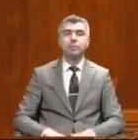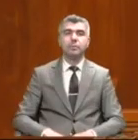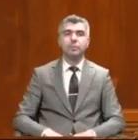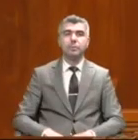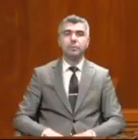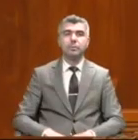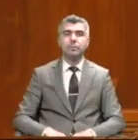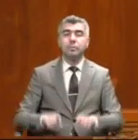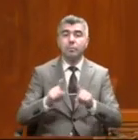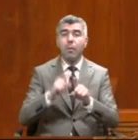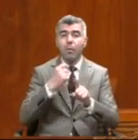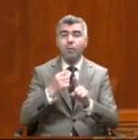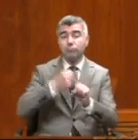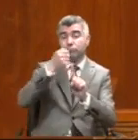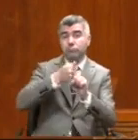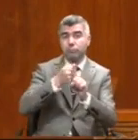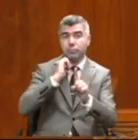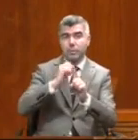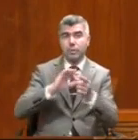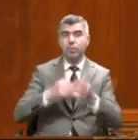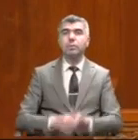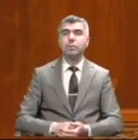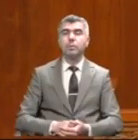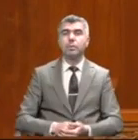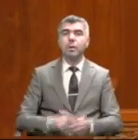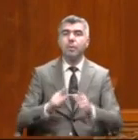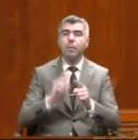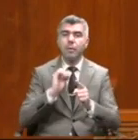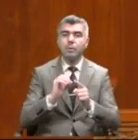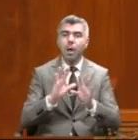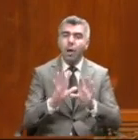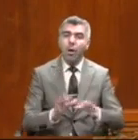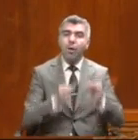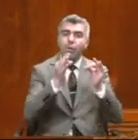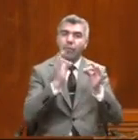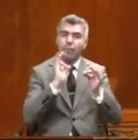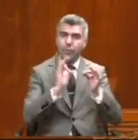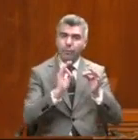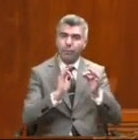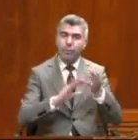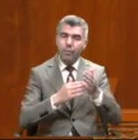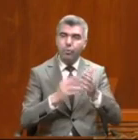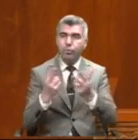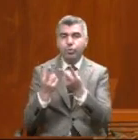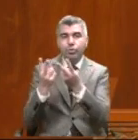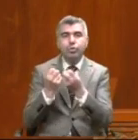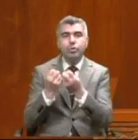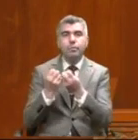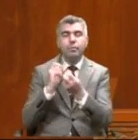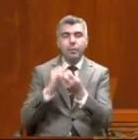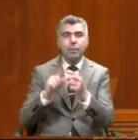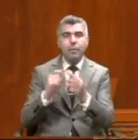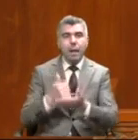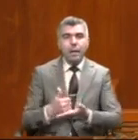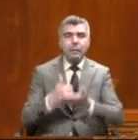طموح طموح باش نوصلوا لهذا المستوى باش نجلبوا باش نعاونوا